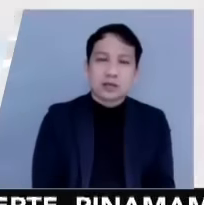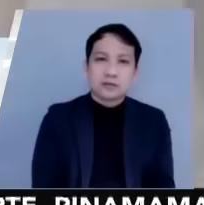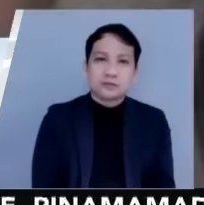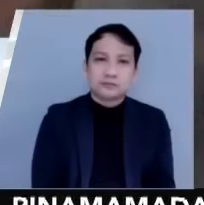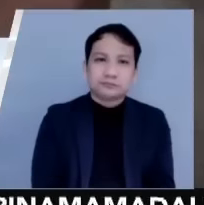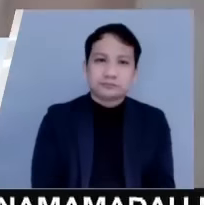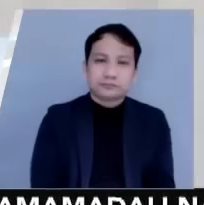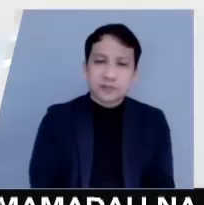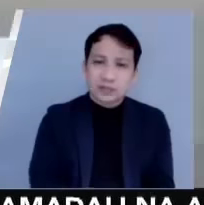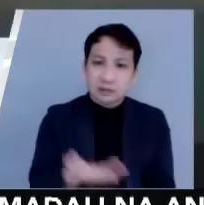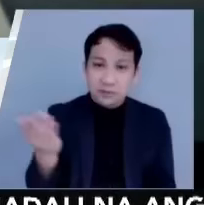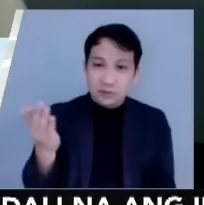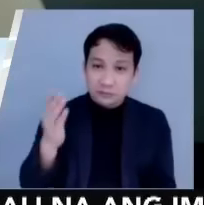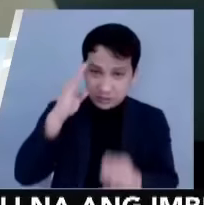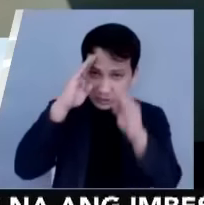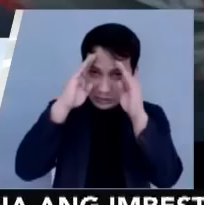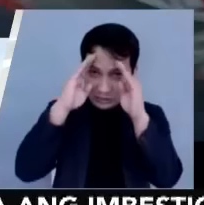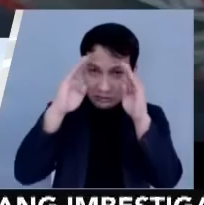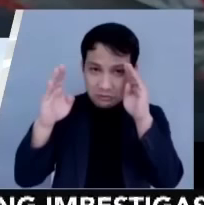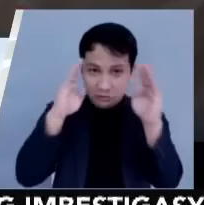Hello? Maganda po.